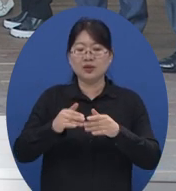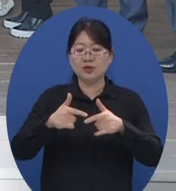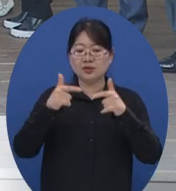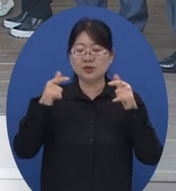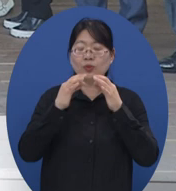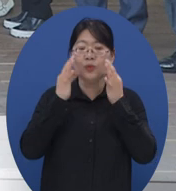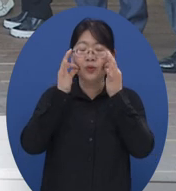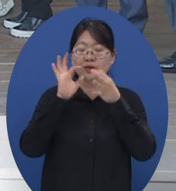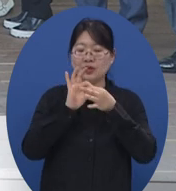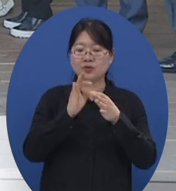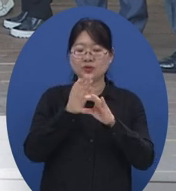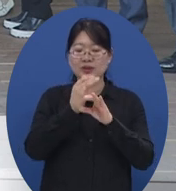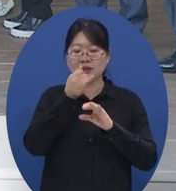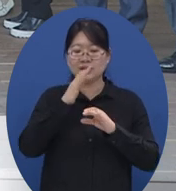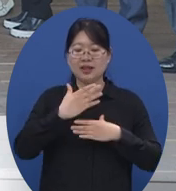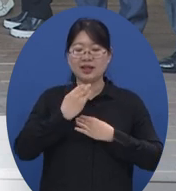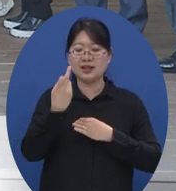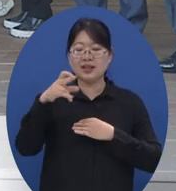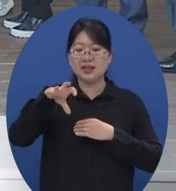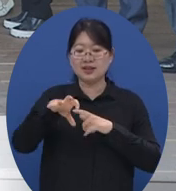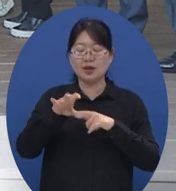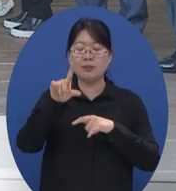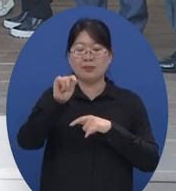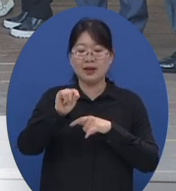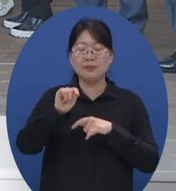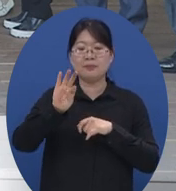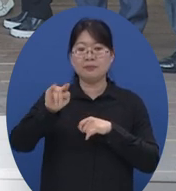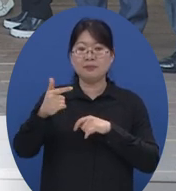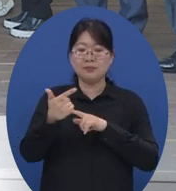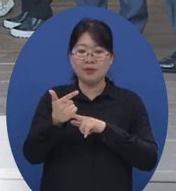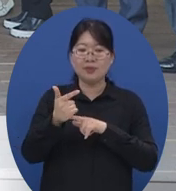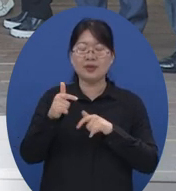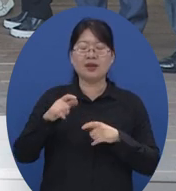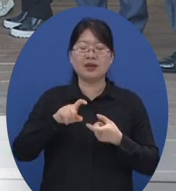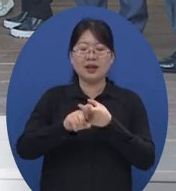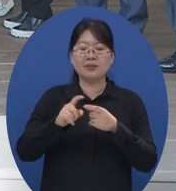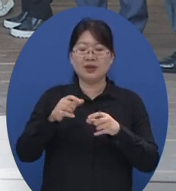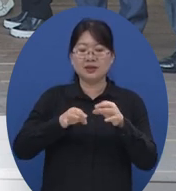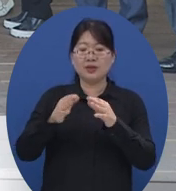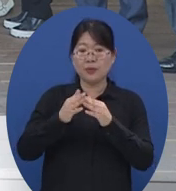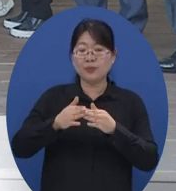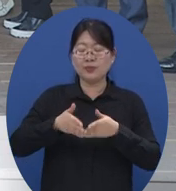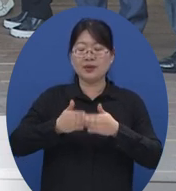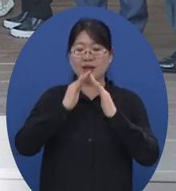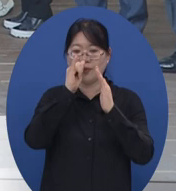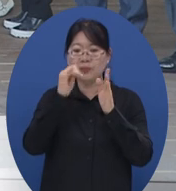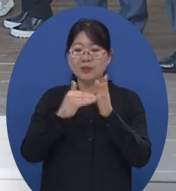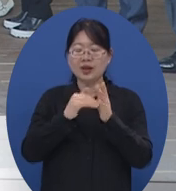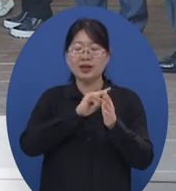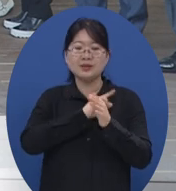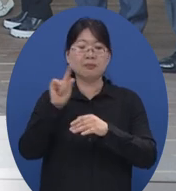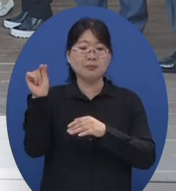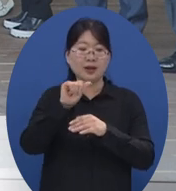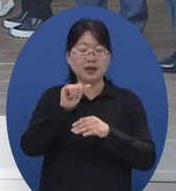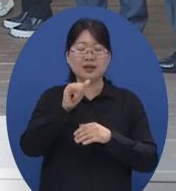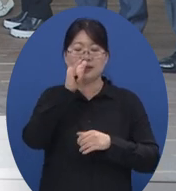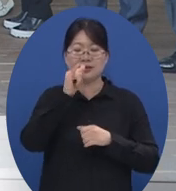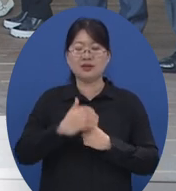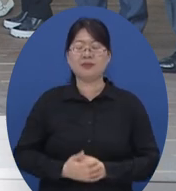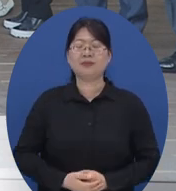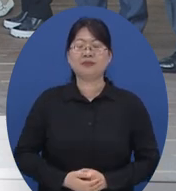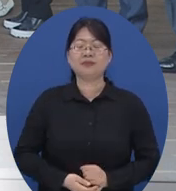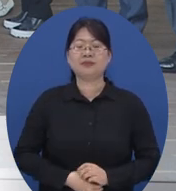이어지고 있는데 최근 안산에서 만 번째 가맹점이 탄생했습니다. 전국에서 가장 빠른 속도인데요. 한선지